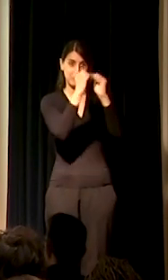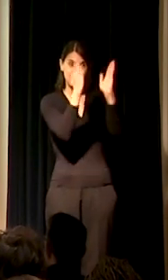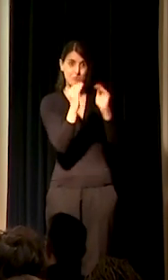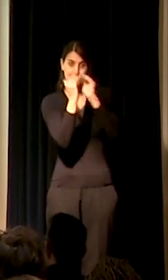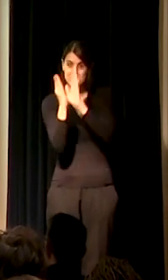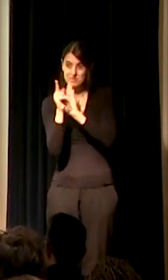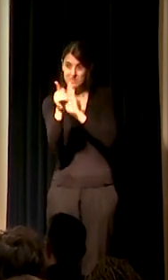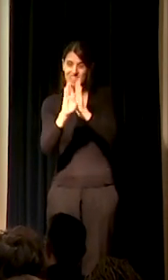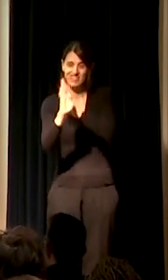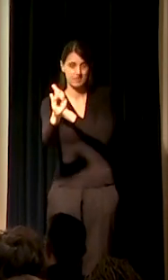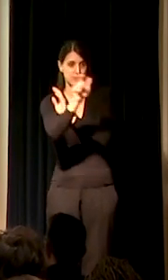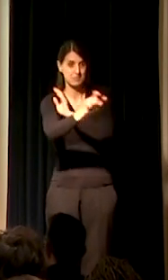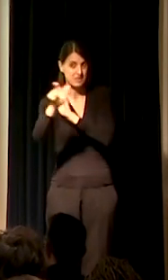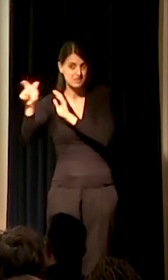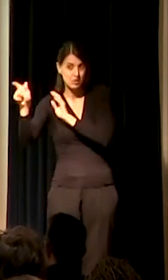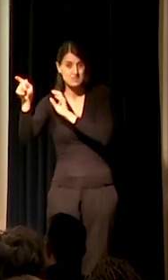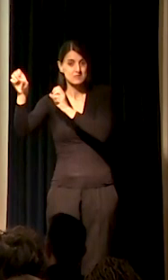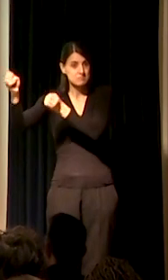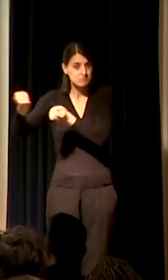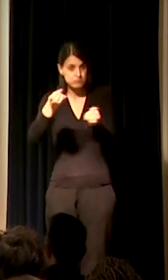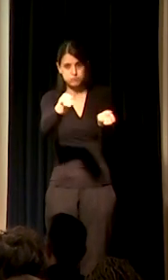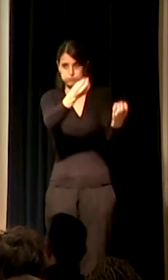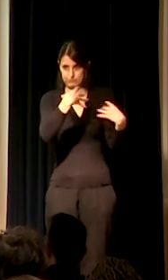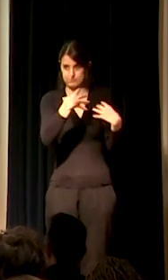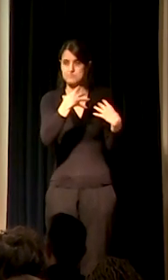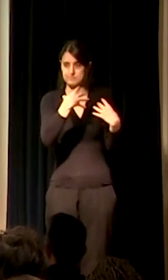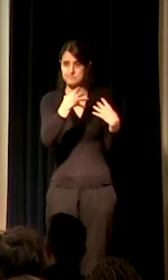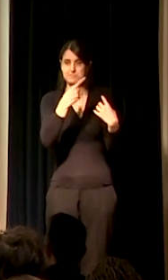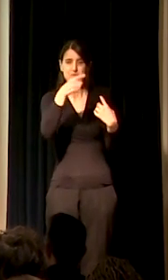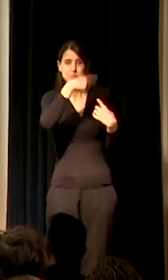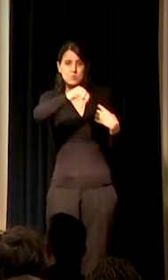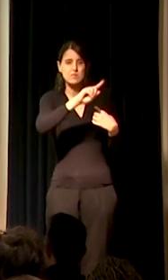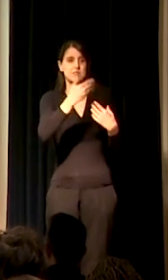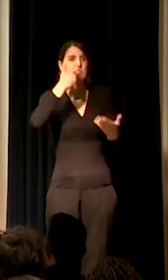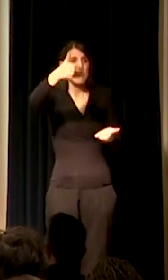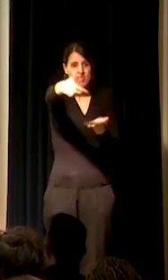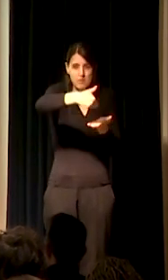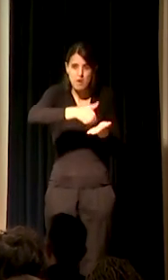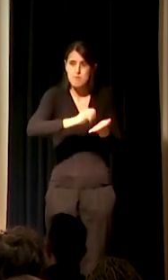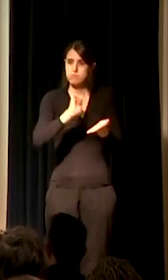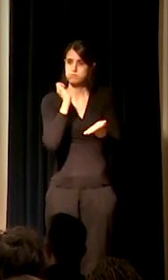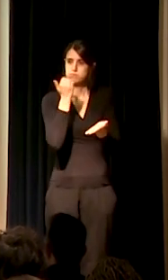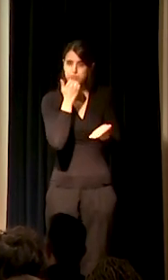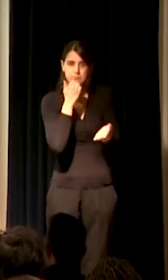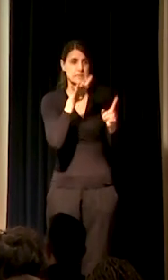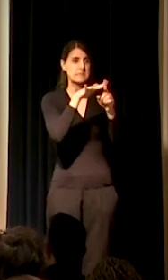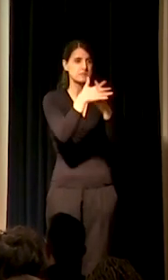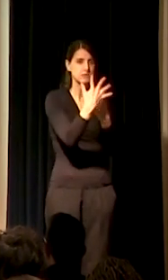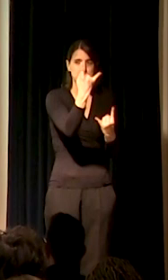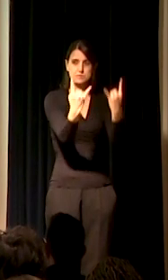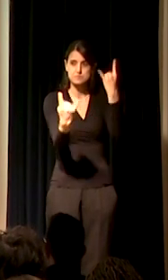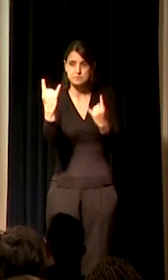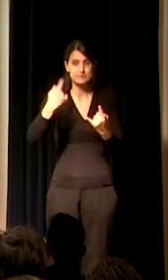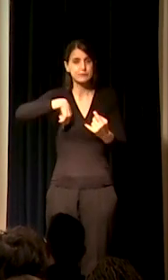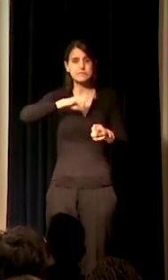amb les persones ens expliqueu, ens reivindiqueu quines són les situacions que estan apareixent, quines són les situacions que no estem